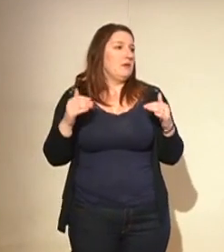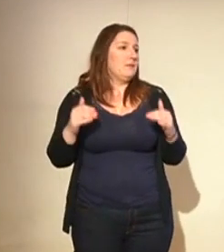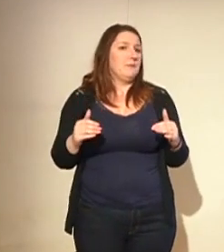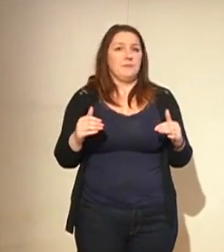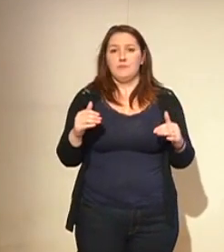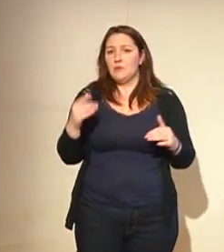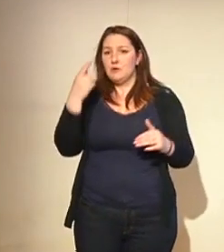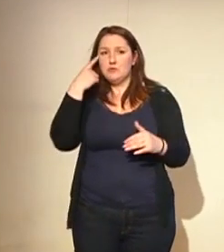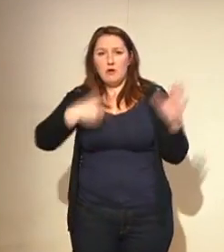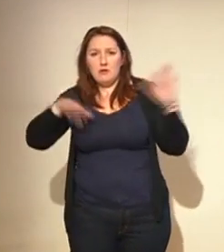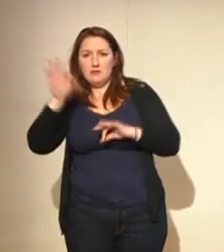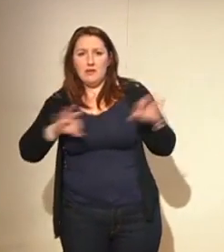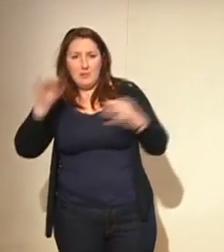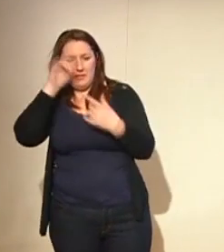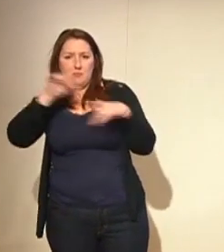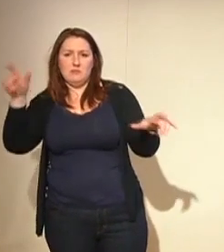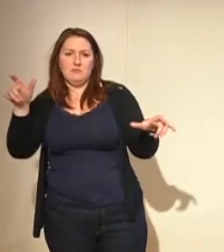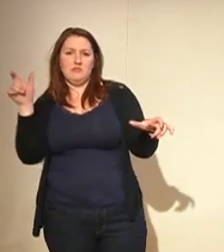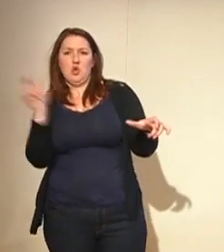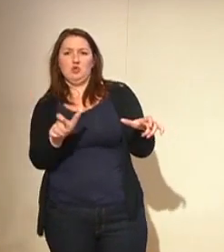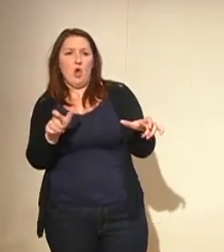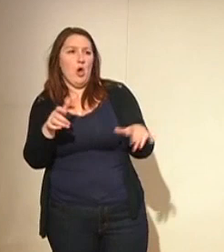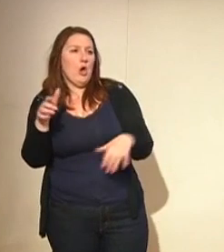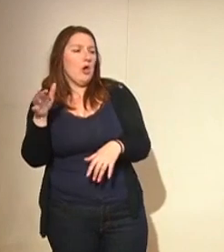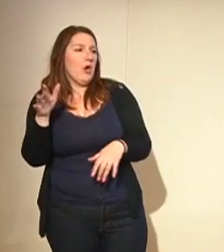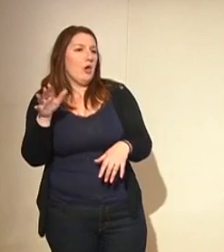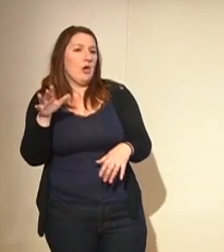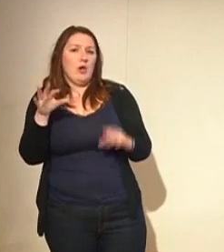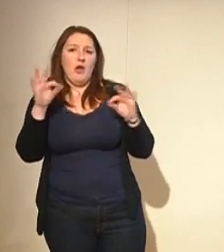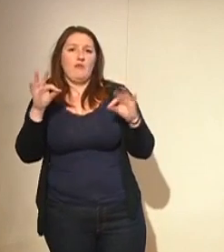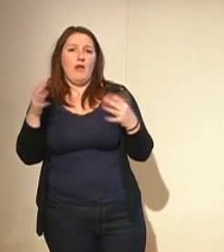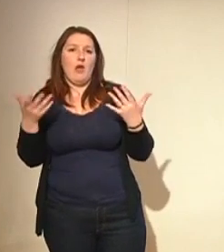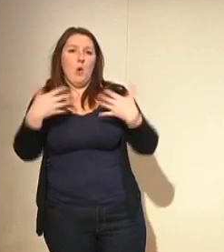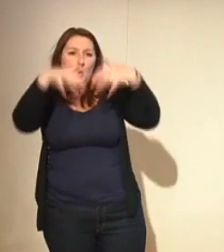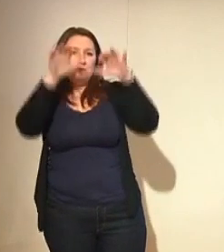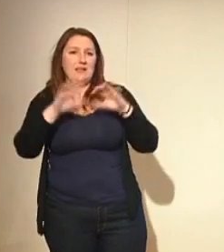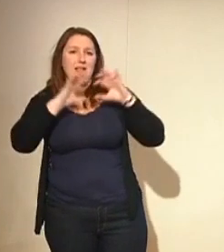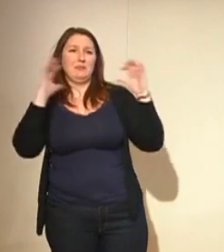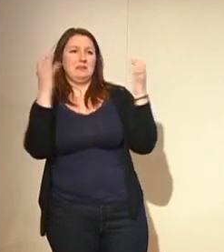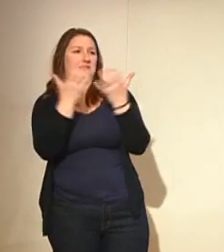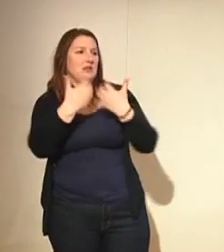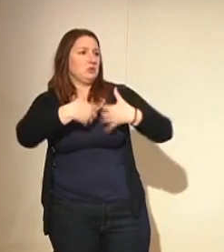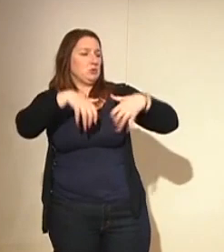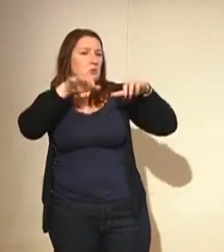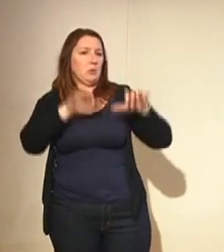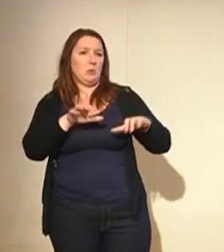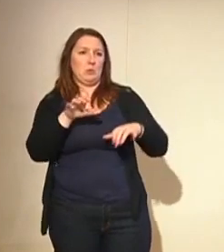je crois qu'il y a pas de candidat pour le poste de censeur et donc pour les le conseil d'administration nous avons